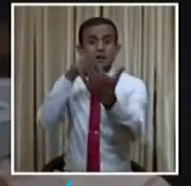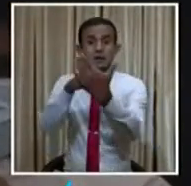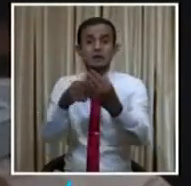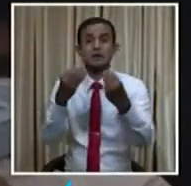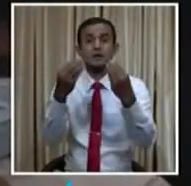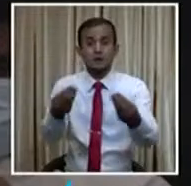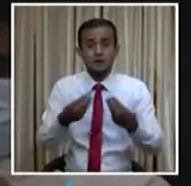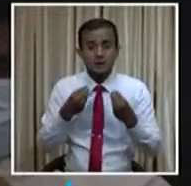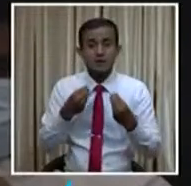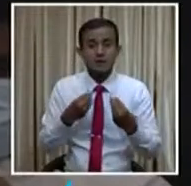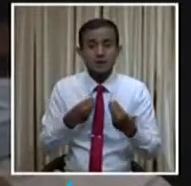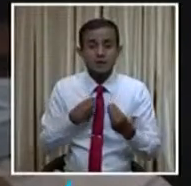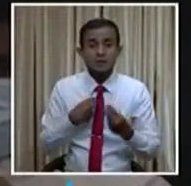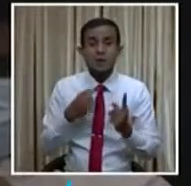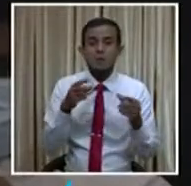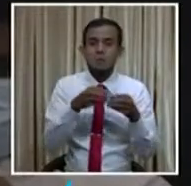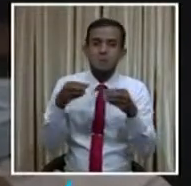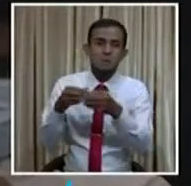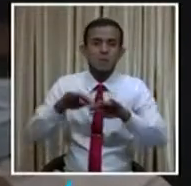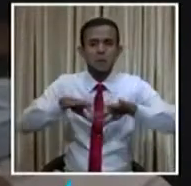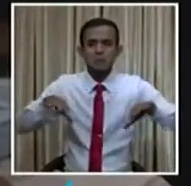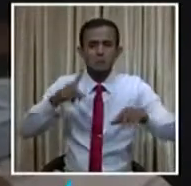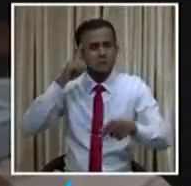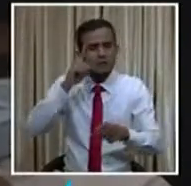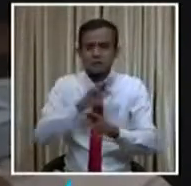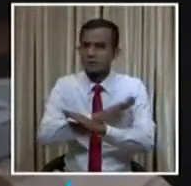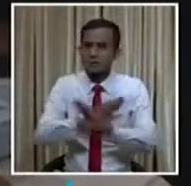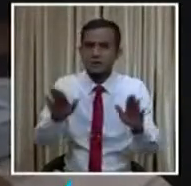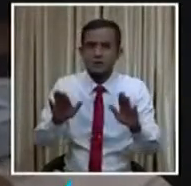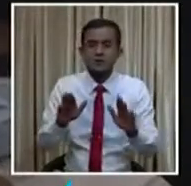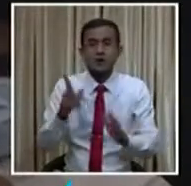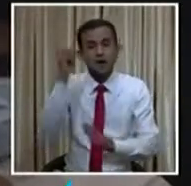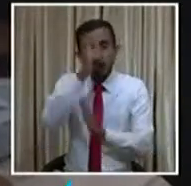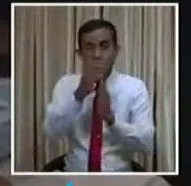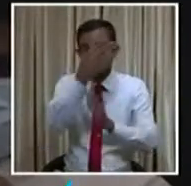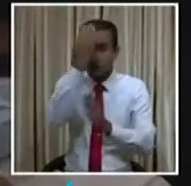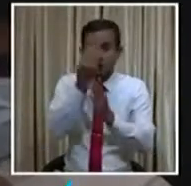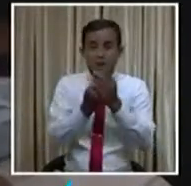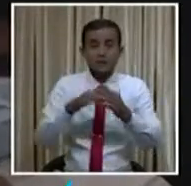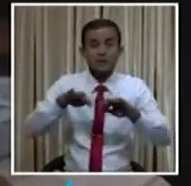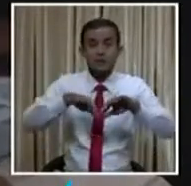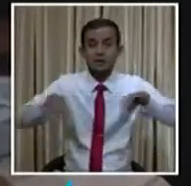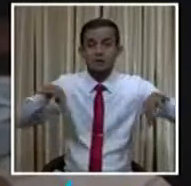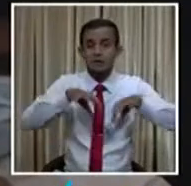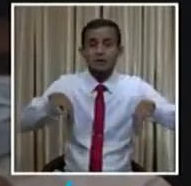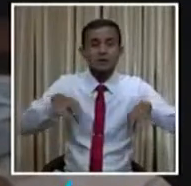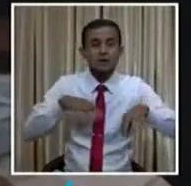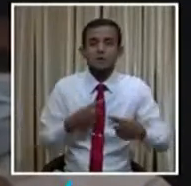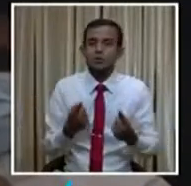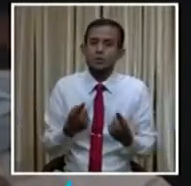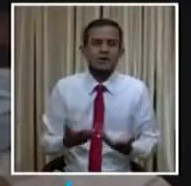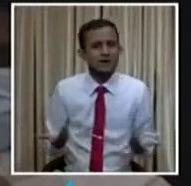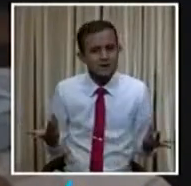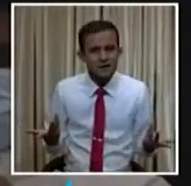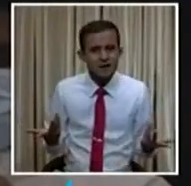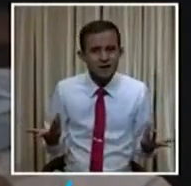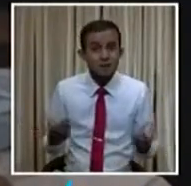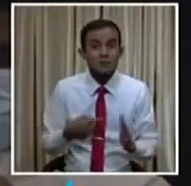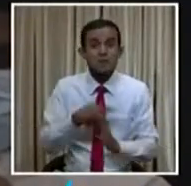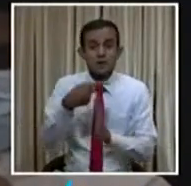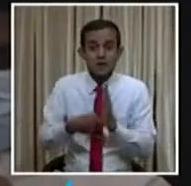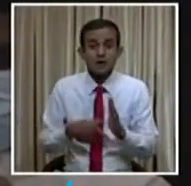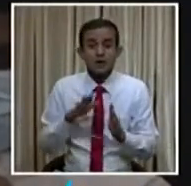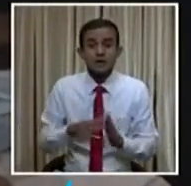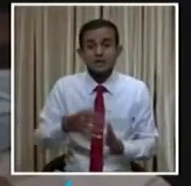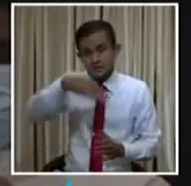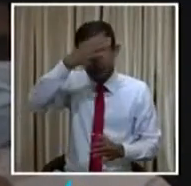itukaragane yanna, me paksha beda pattakata tiyala, aagam beda, jati beda, ewa apita awashya naha, merate inna